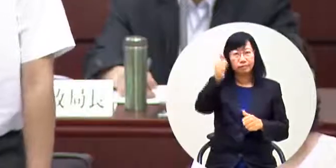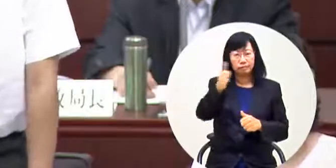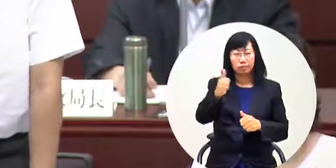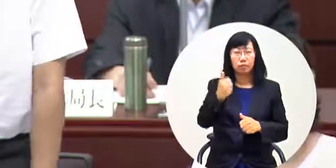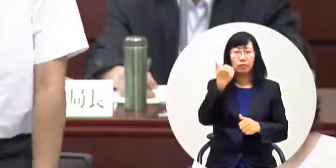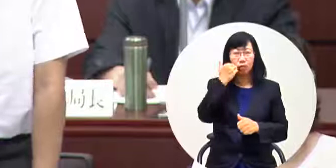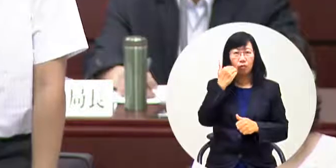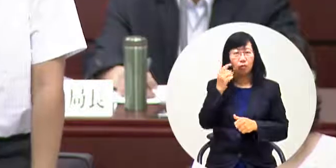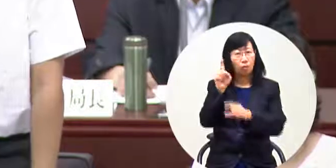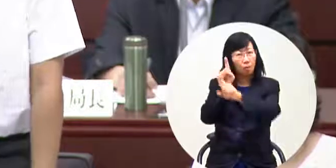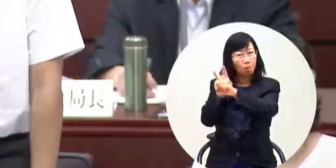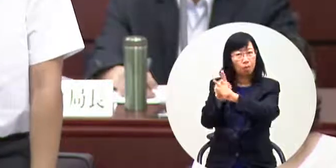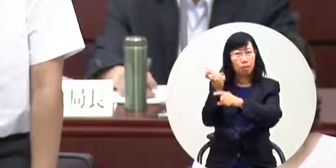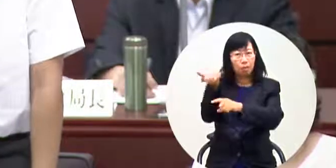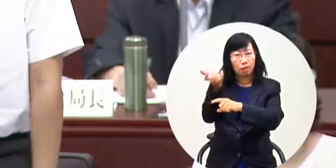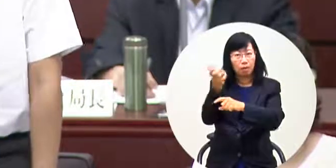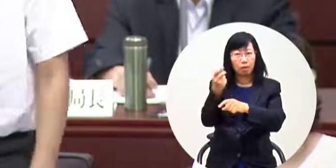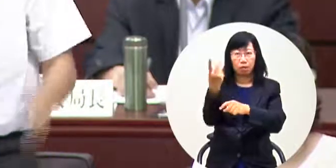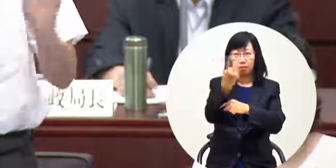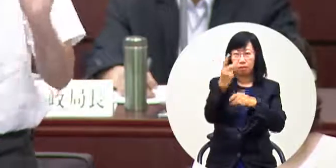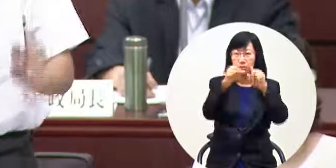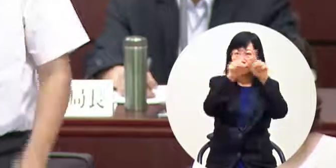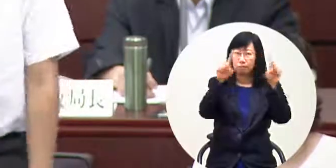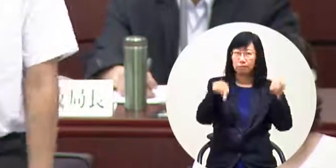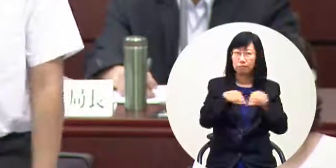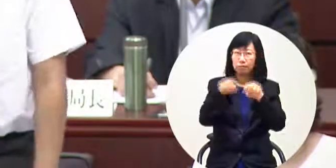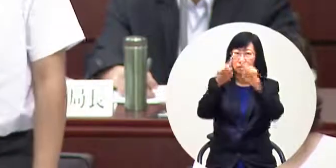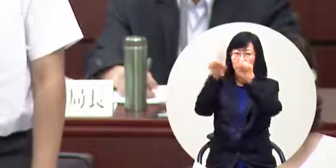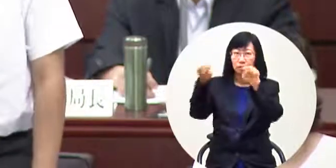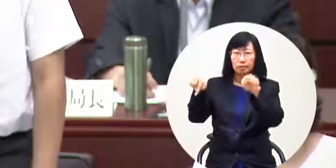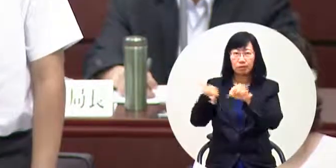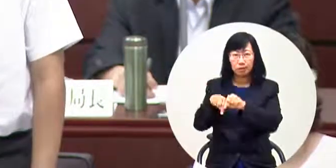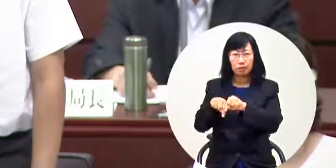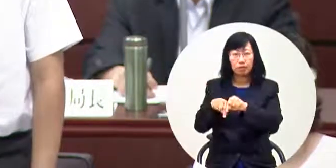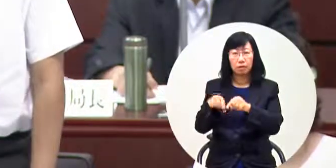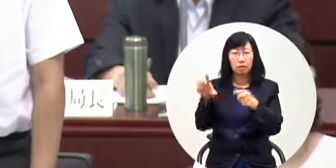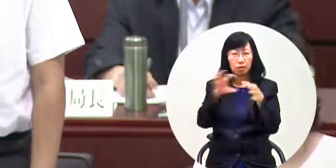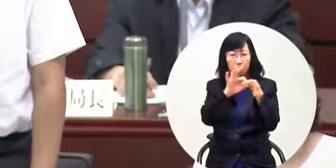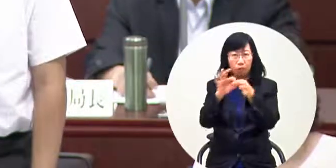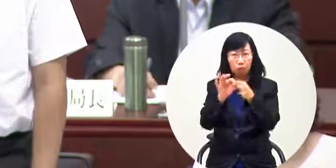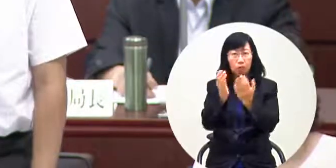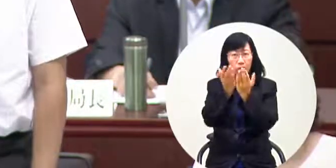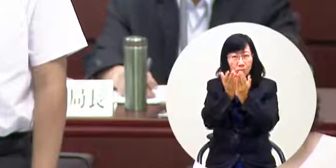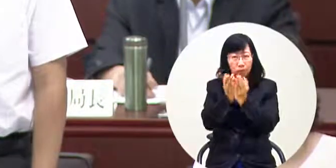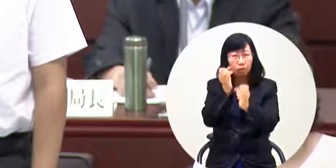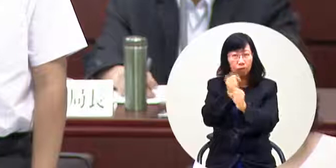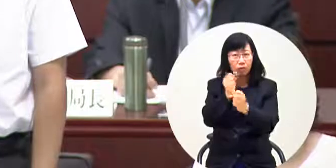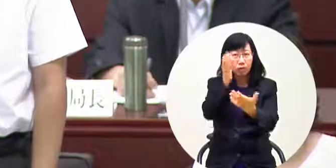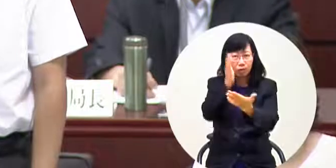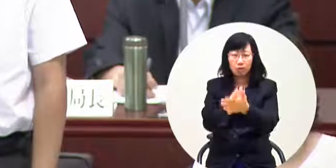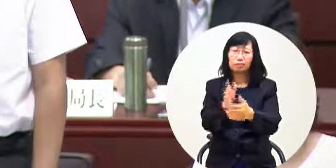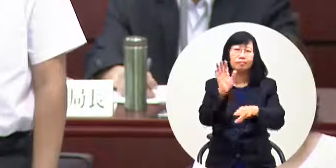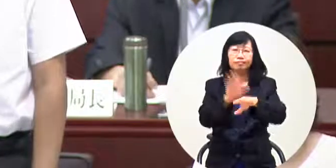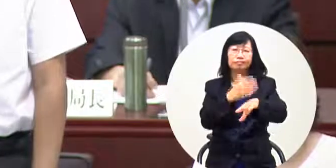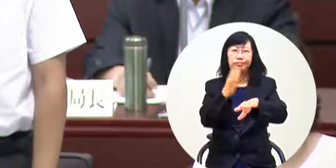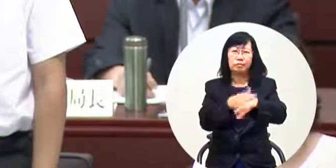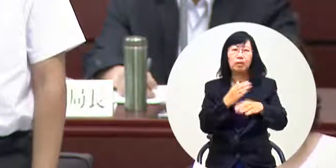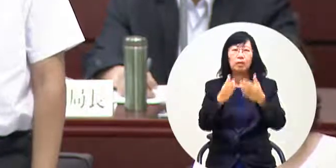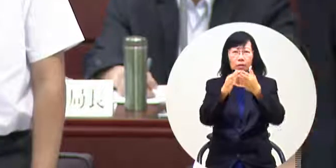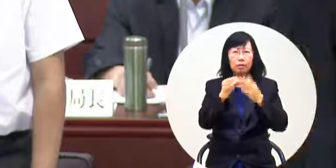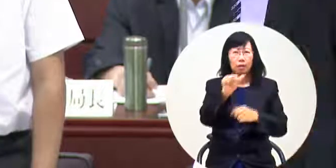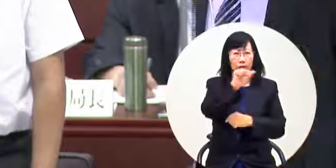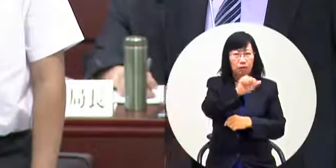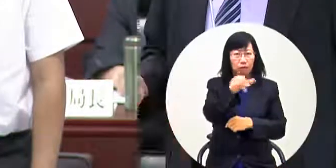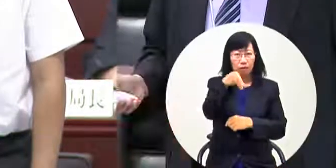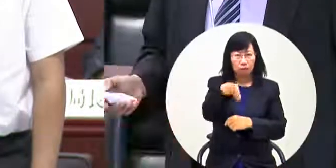不会有停班停课的情形，因为这个是要到 AQI 400，哈 ，AQI 400以上，